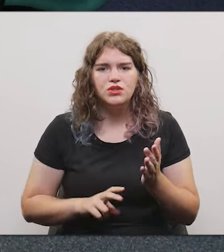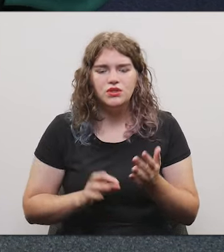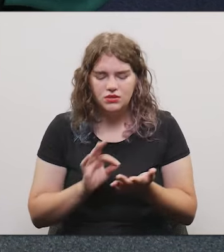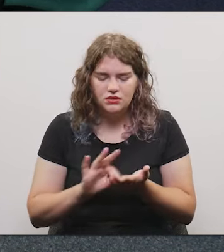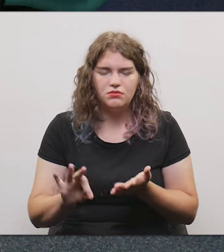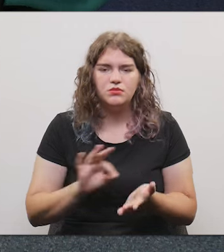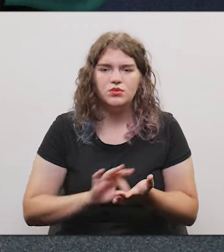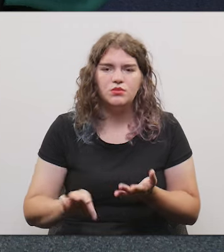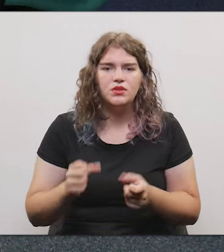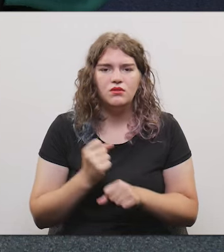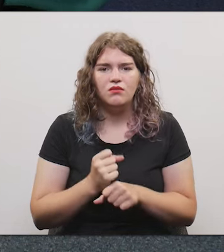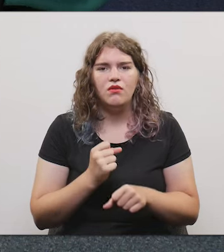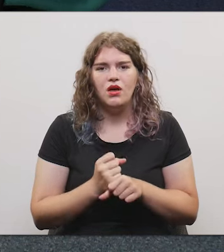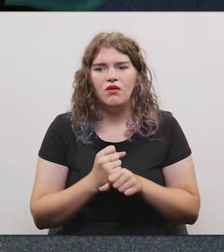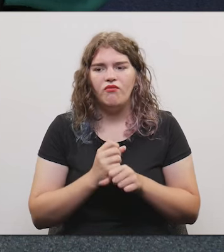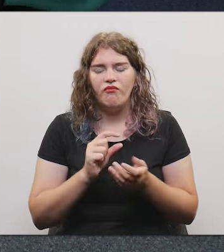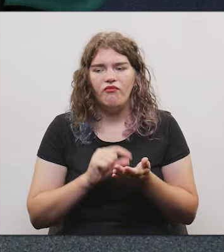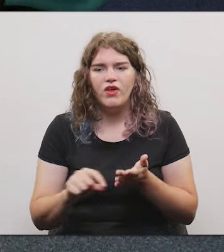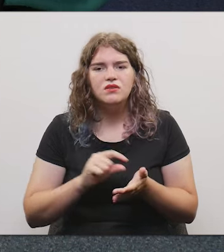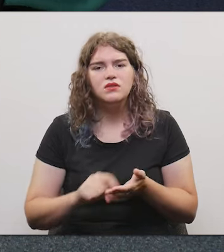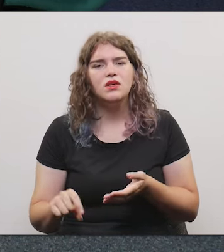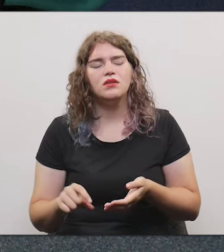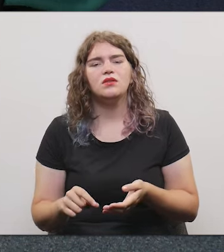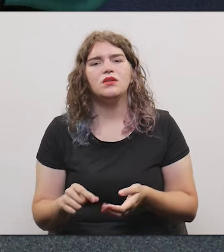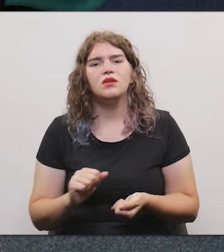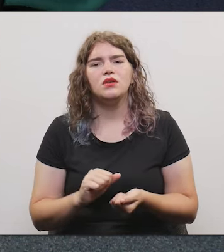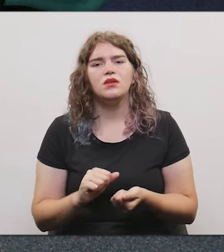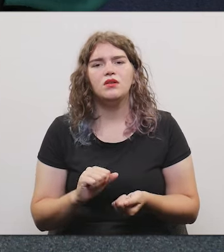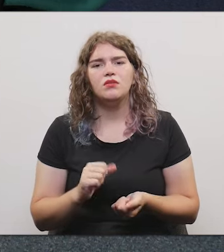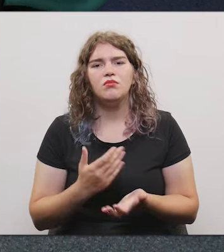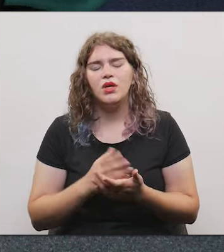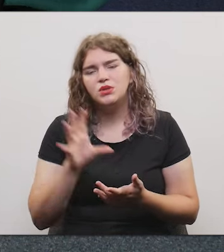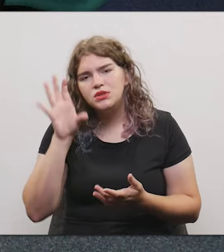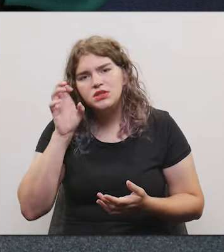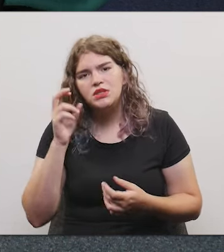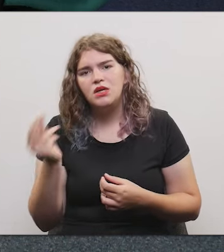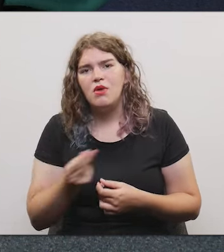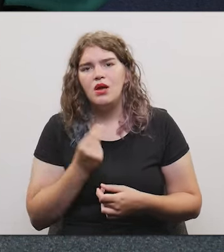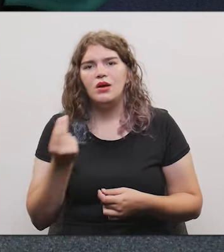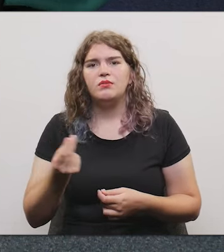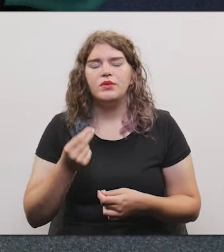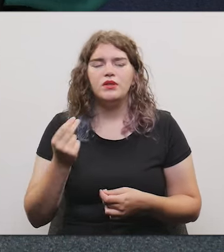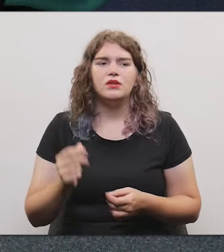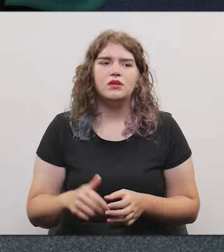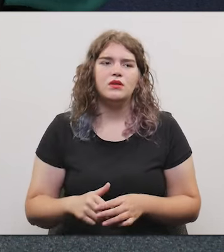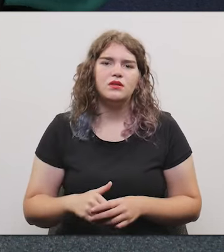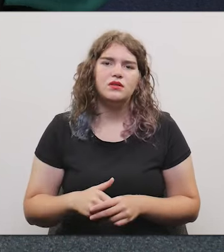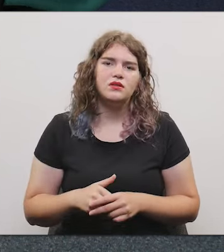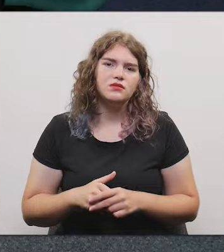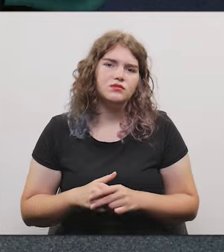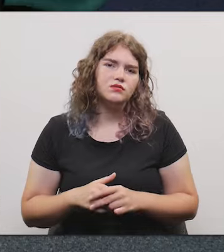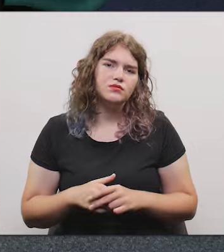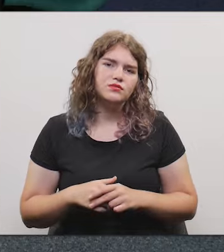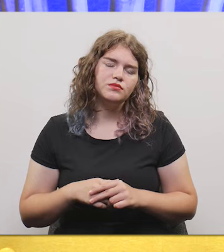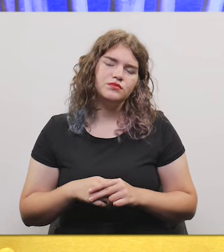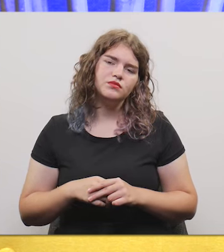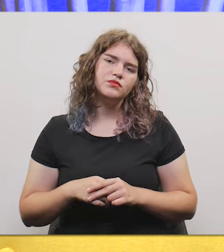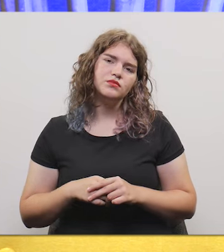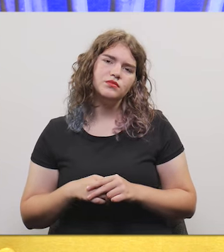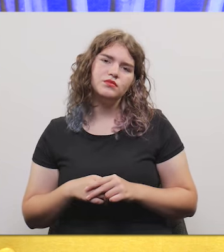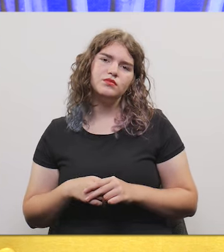Începusem să o citesc, să-mi subliniez anumite versete ca să le rețin mai bine și